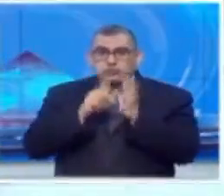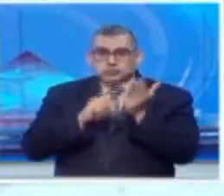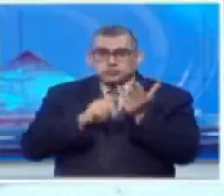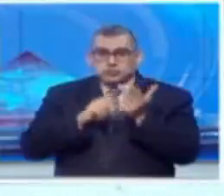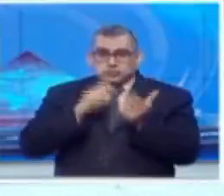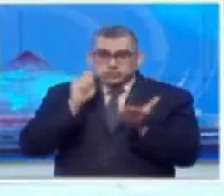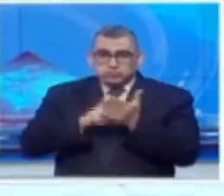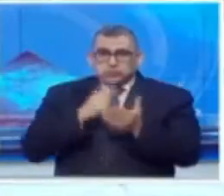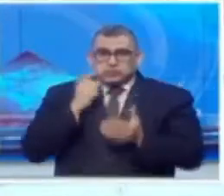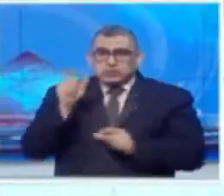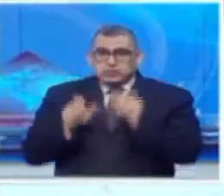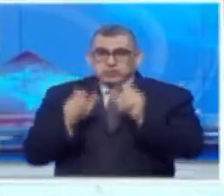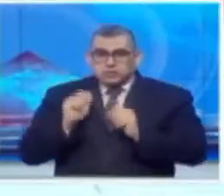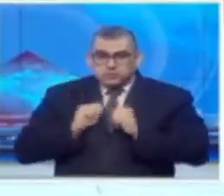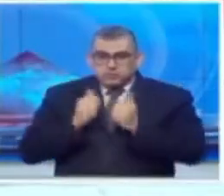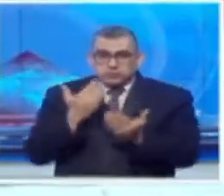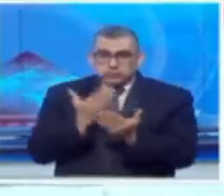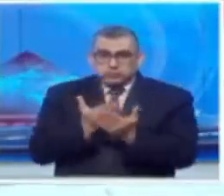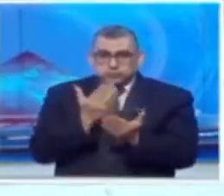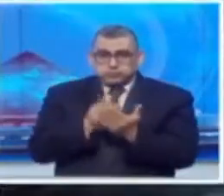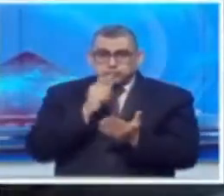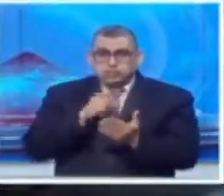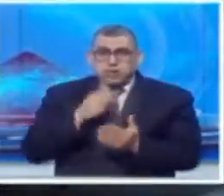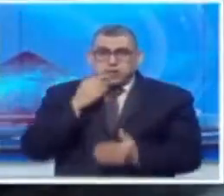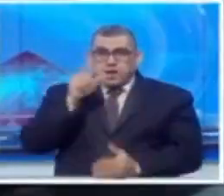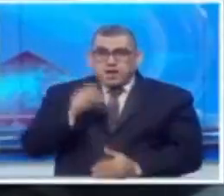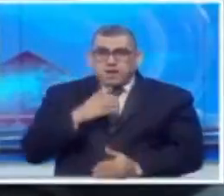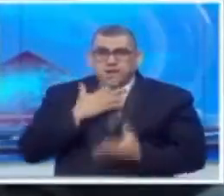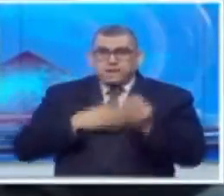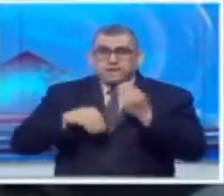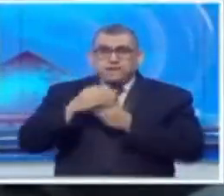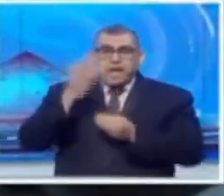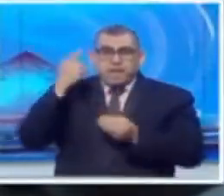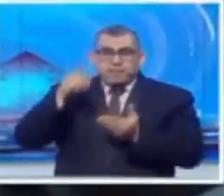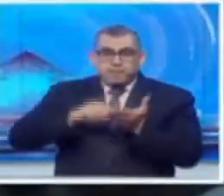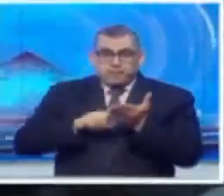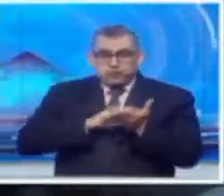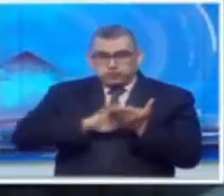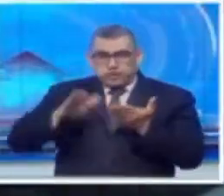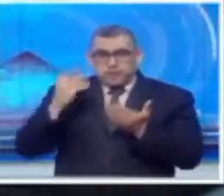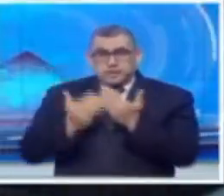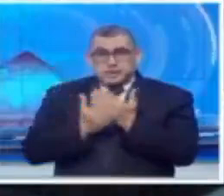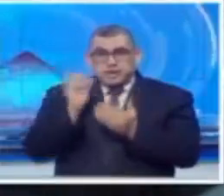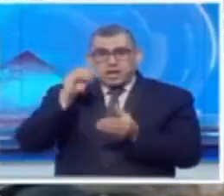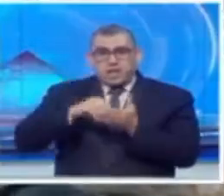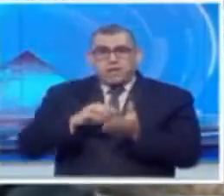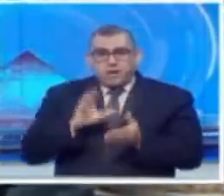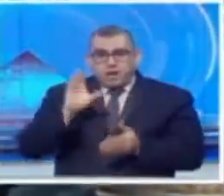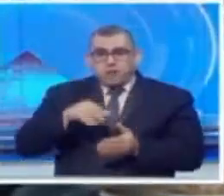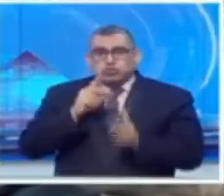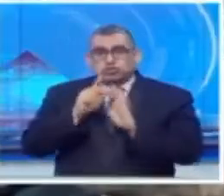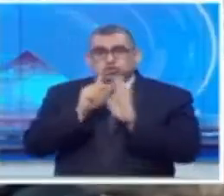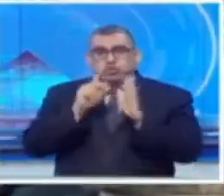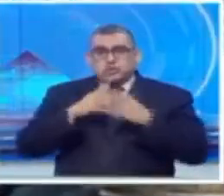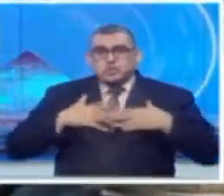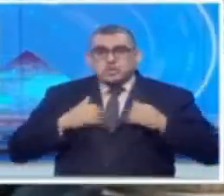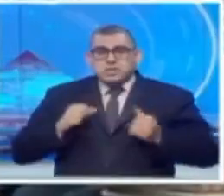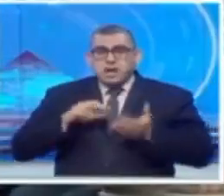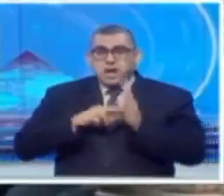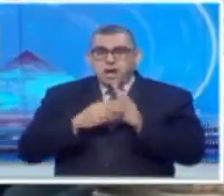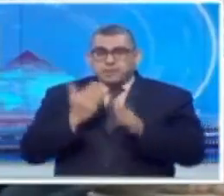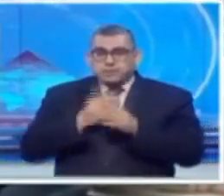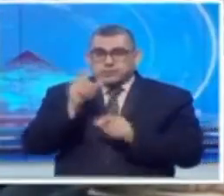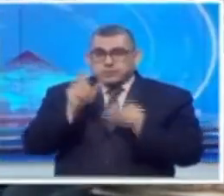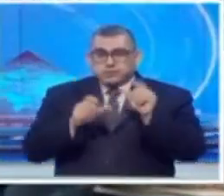لاختيار المتقدمين من بينها عدم أداء الفريضة من قبل، إضافة إلى عدد من الاشتراطات الصحية لضمان